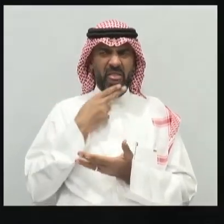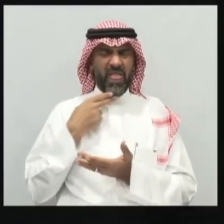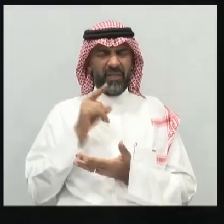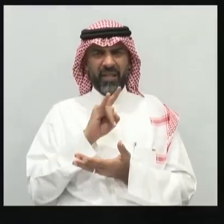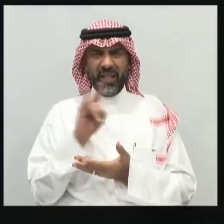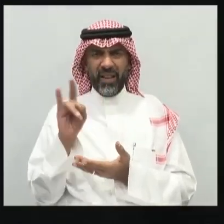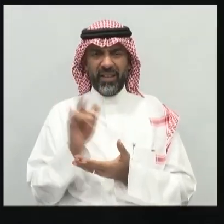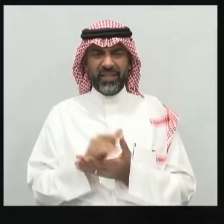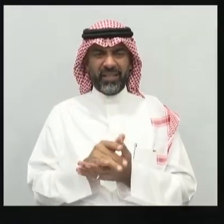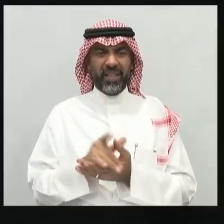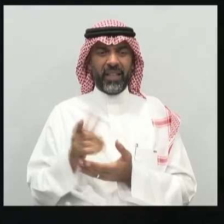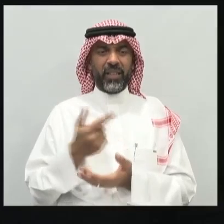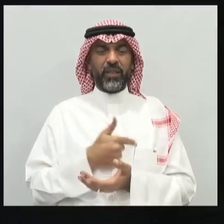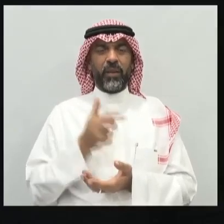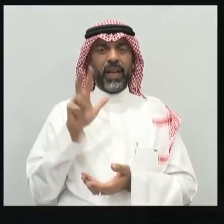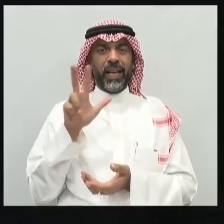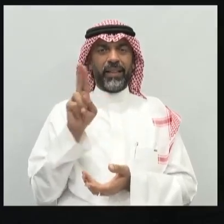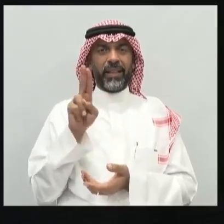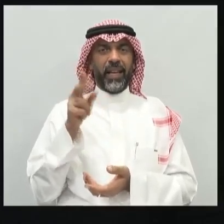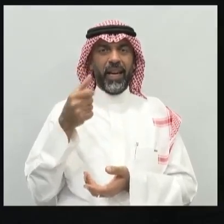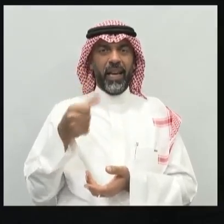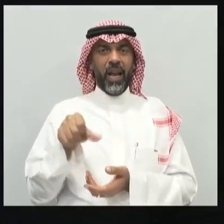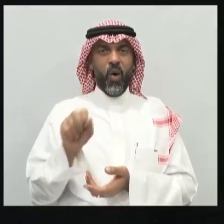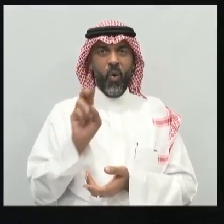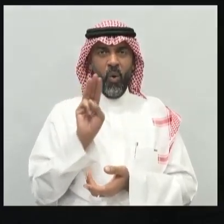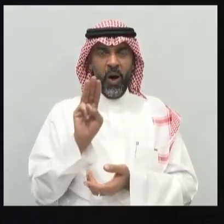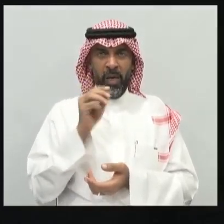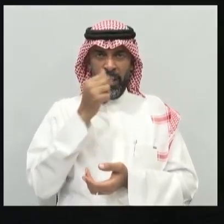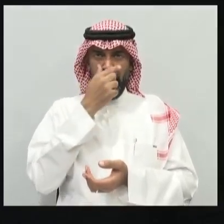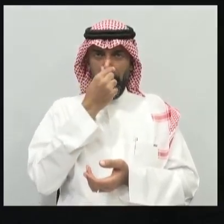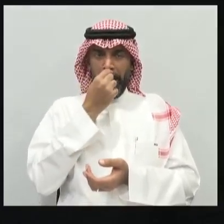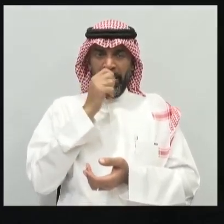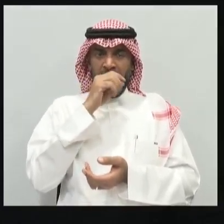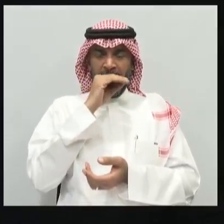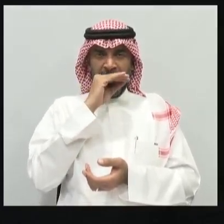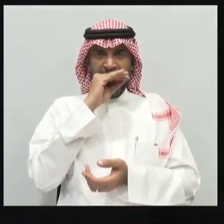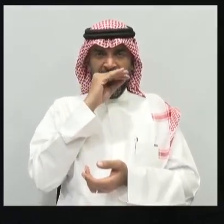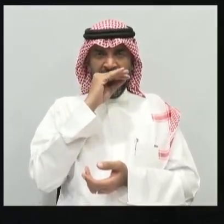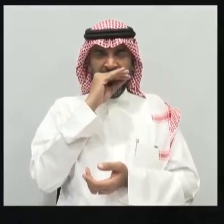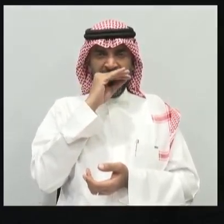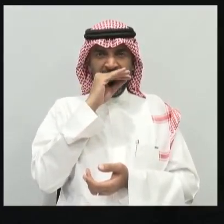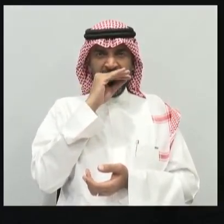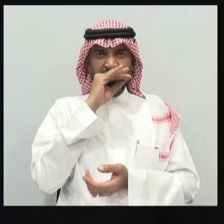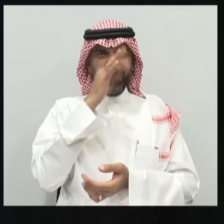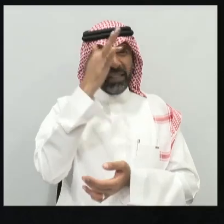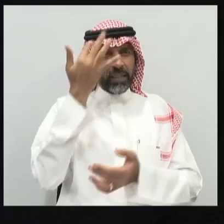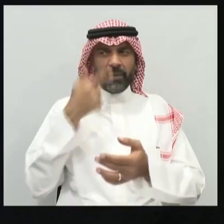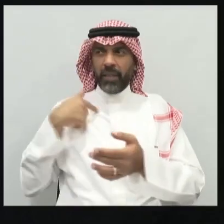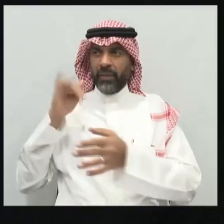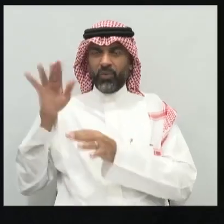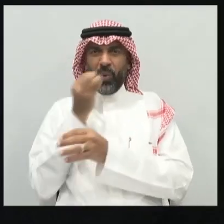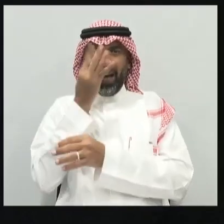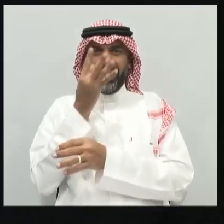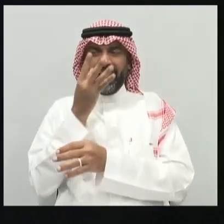فنقول له تلوث احنا اذا رمينا اشياء في الحديقه احنا